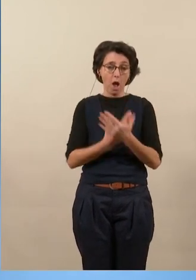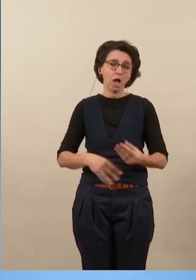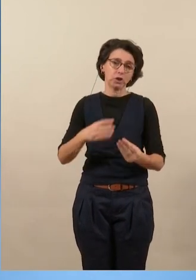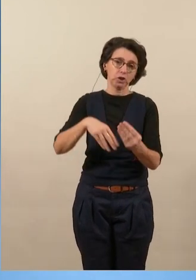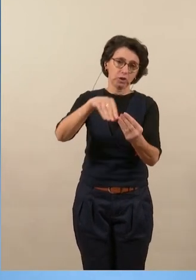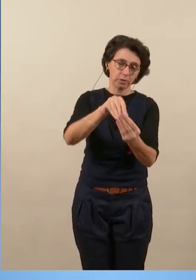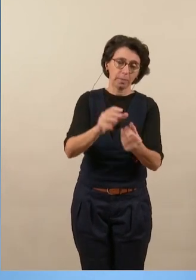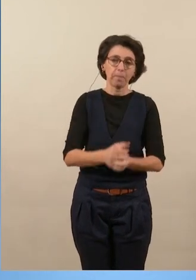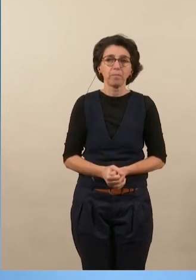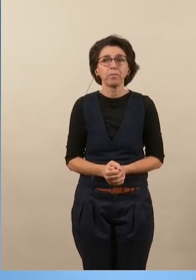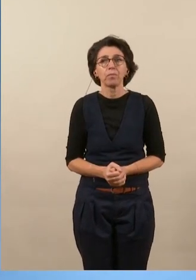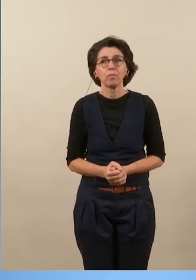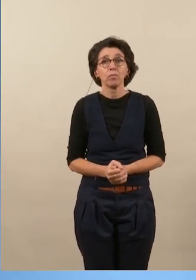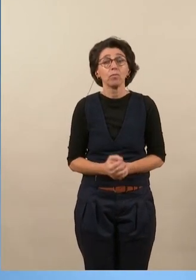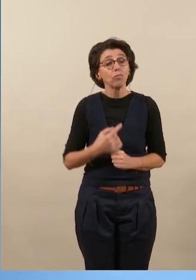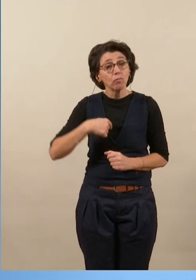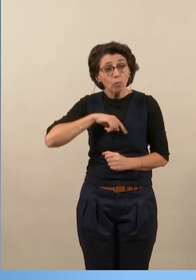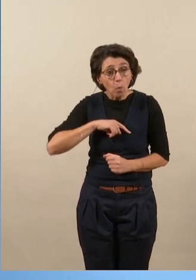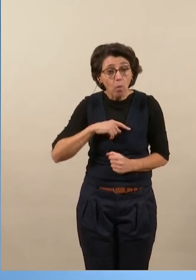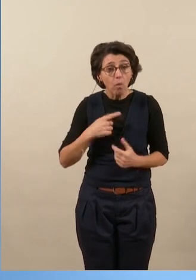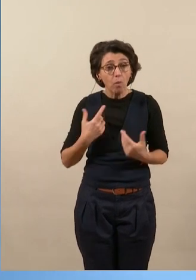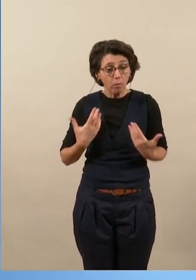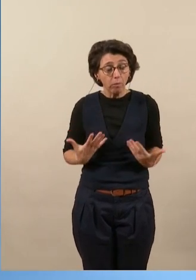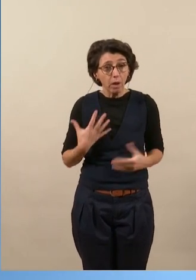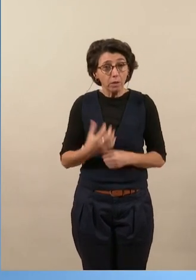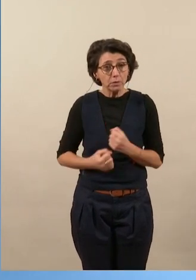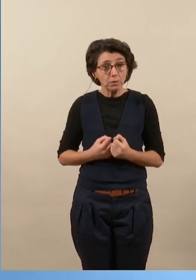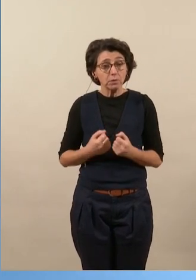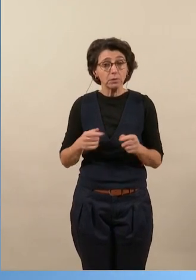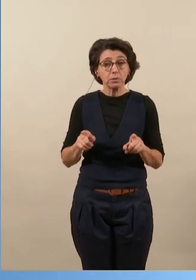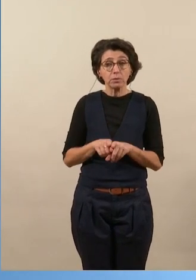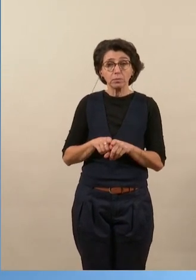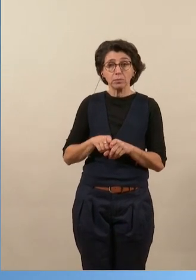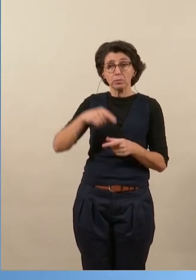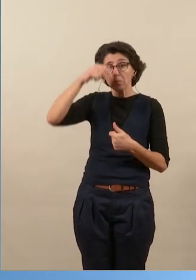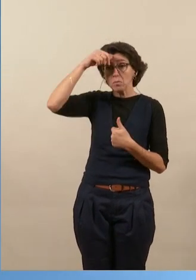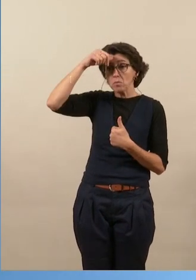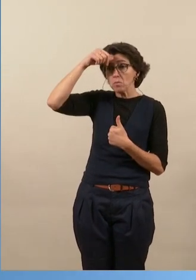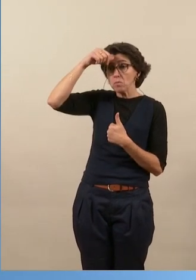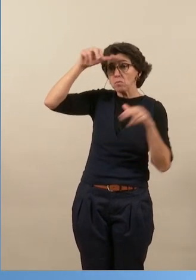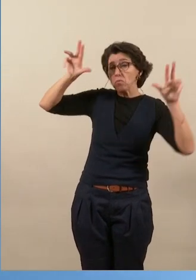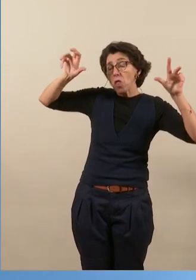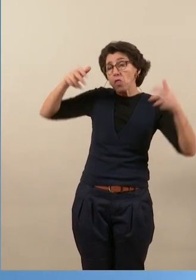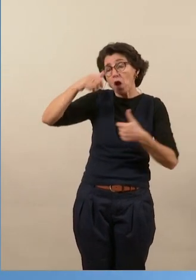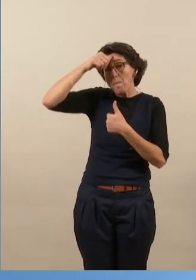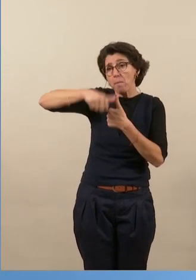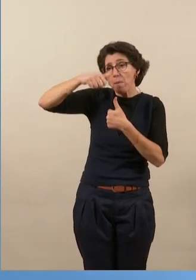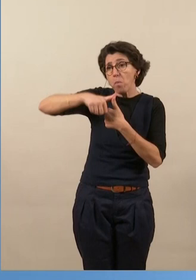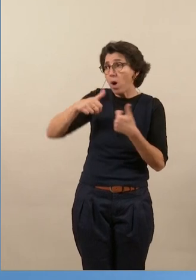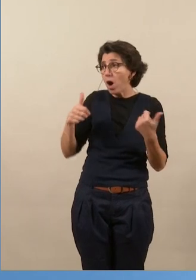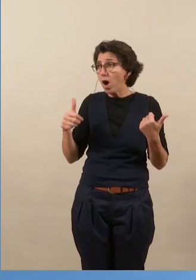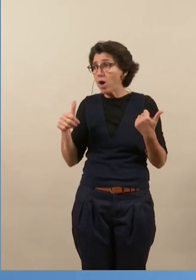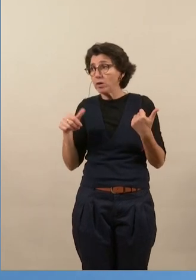cette année nous avons le droit donc à la mémoire des évitements un beau titre pour un beau livre de